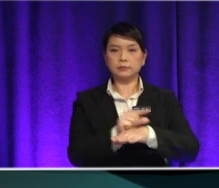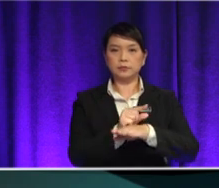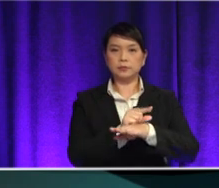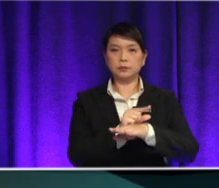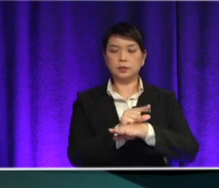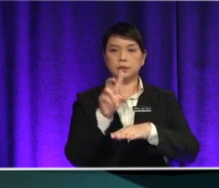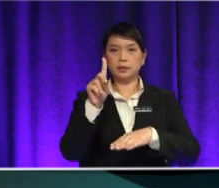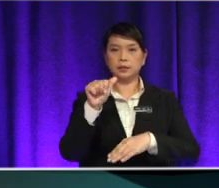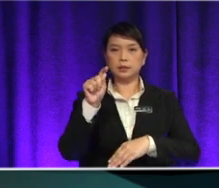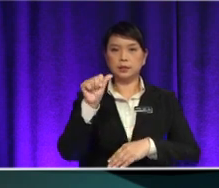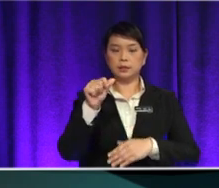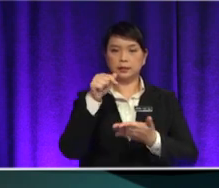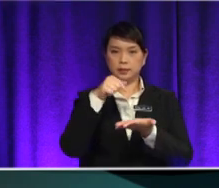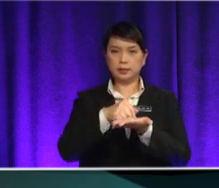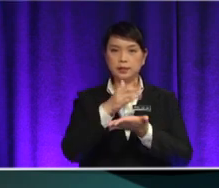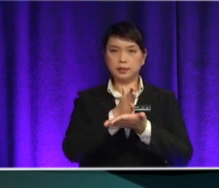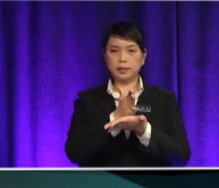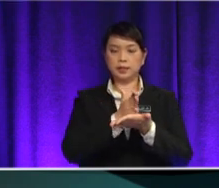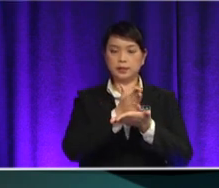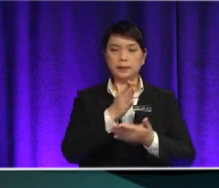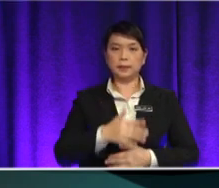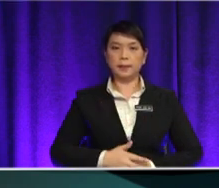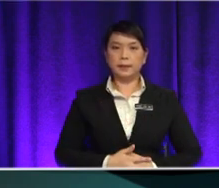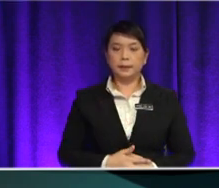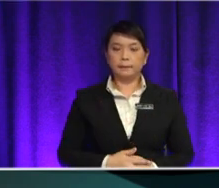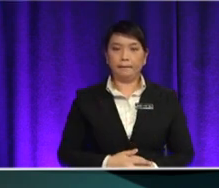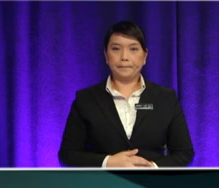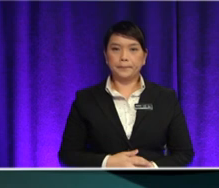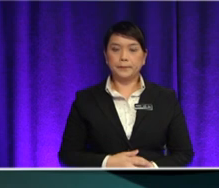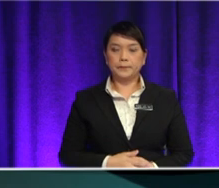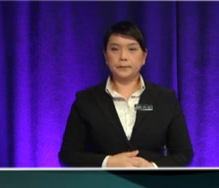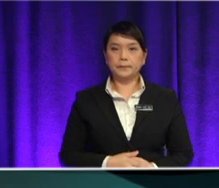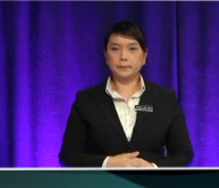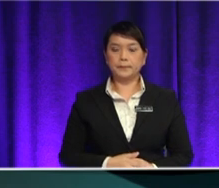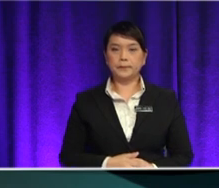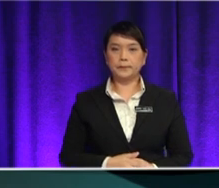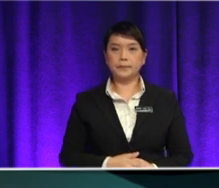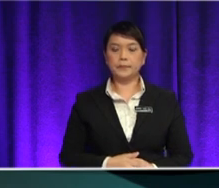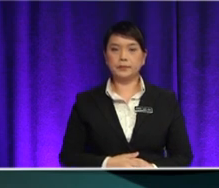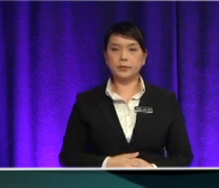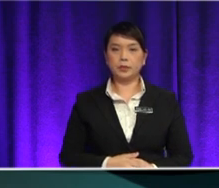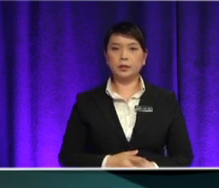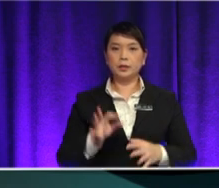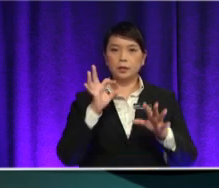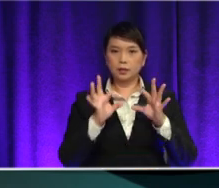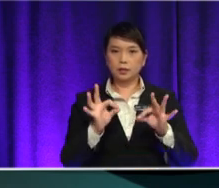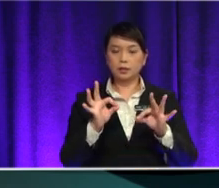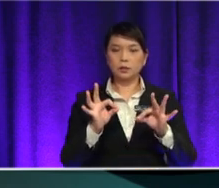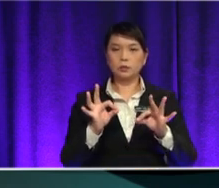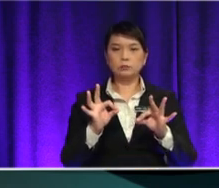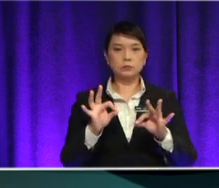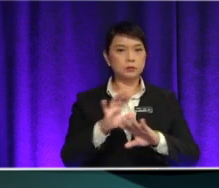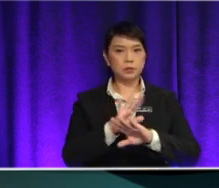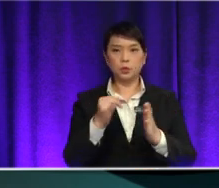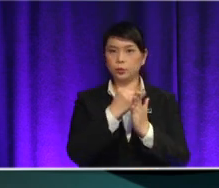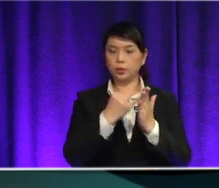tengah. Okey, seterusnya. Dan kalau murid tanya saya, cikgu, kalau tak lukis graf histogram, terus